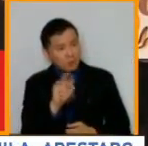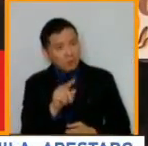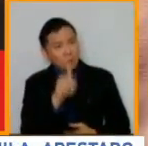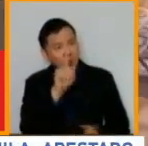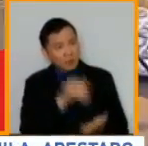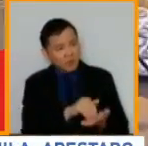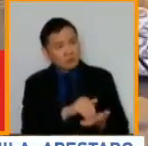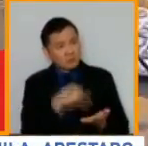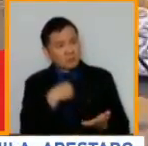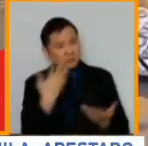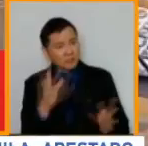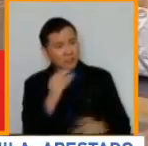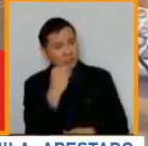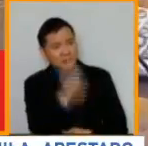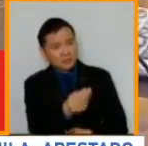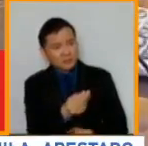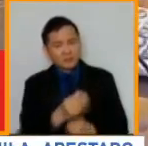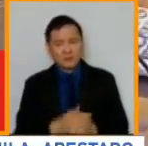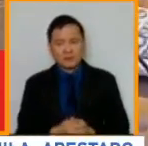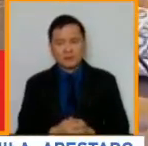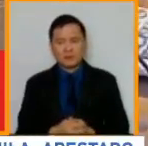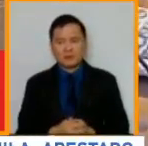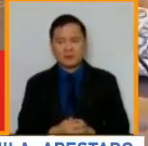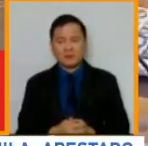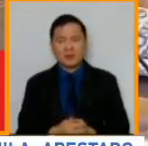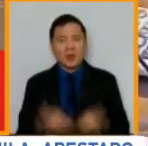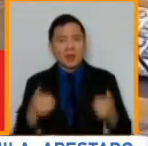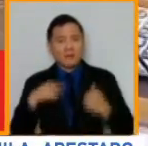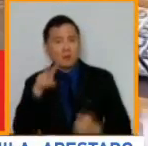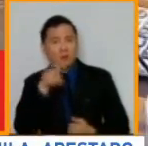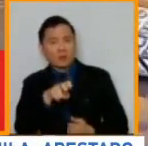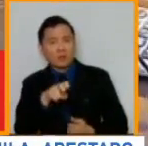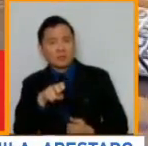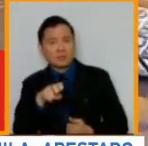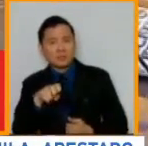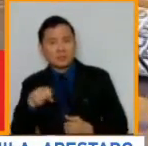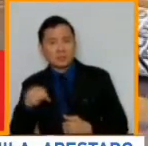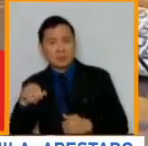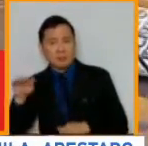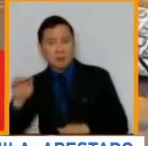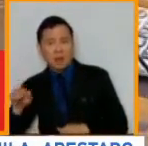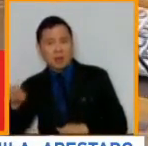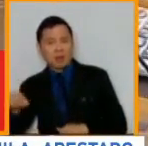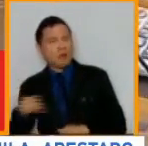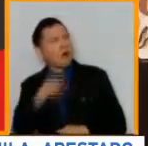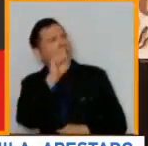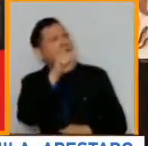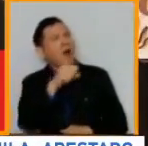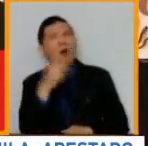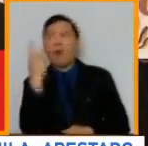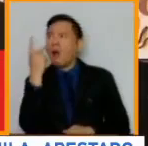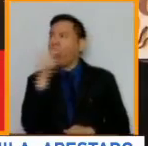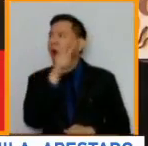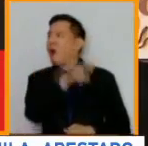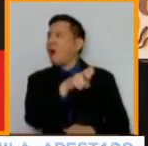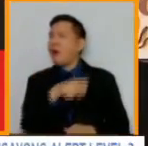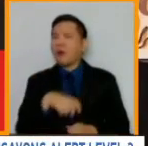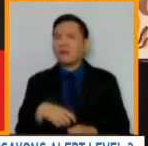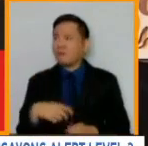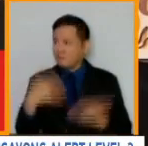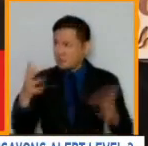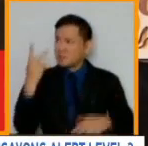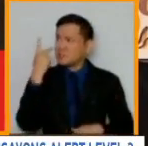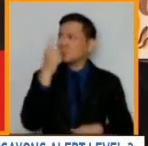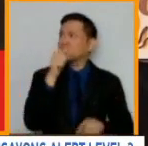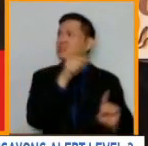after that, yung may witness po na bata, sabi niya, kuya, nakita ko po yun. Pwede, sabi ng bata, nakita daw niya na pinalitan